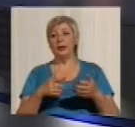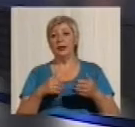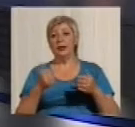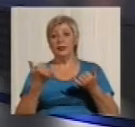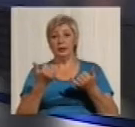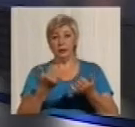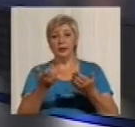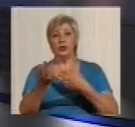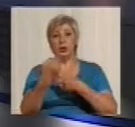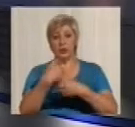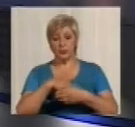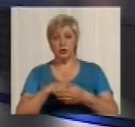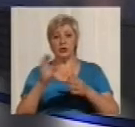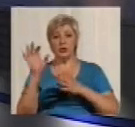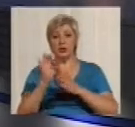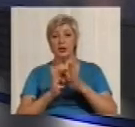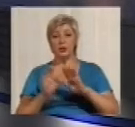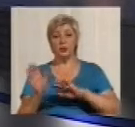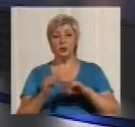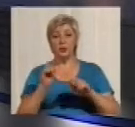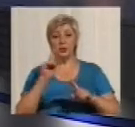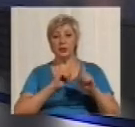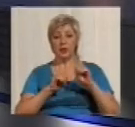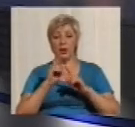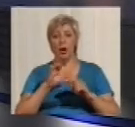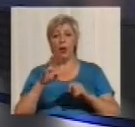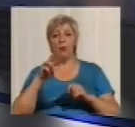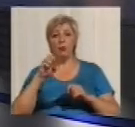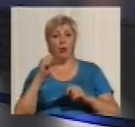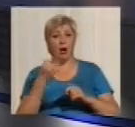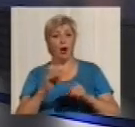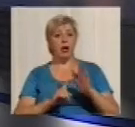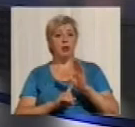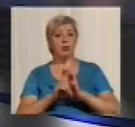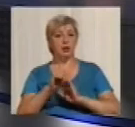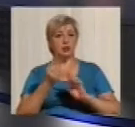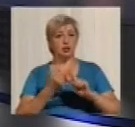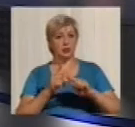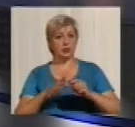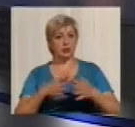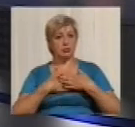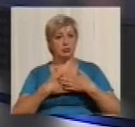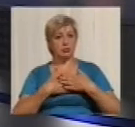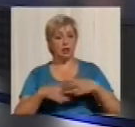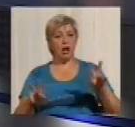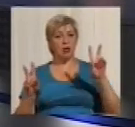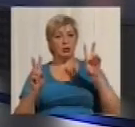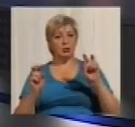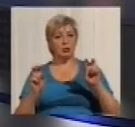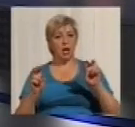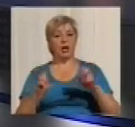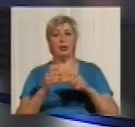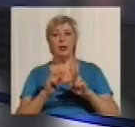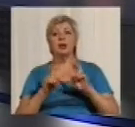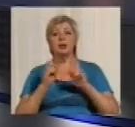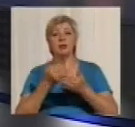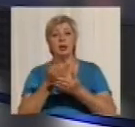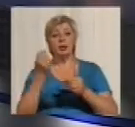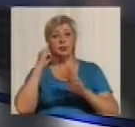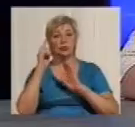зборів. От у травні активізувалася ця тема, так? Розкажіть, будь ласка, Олександру, як ви дізнались про те,